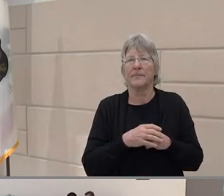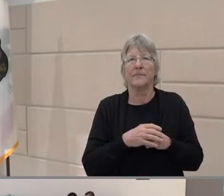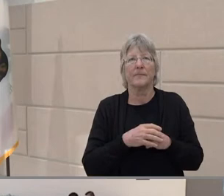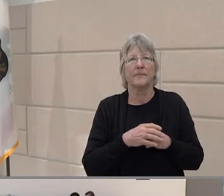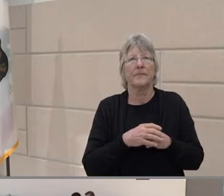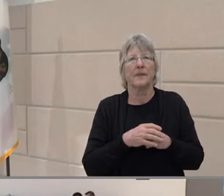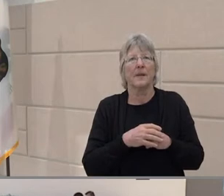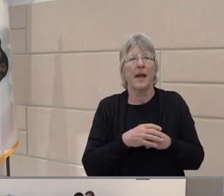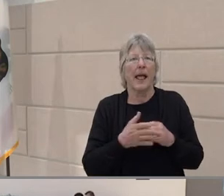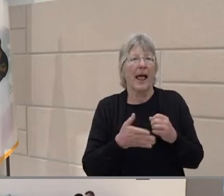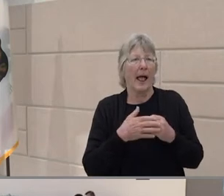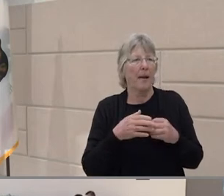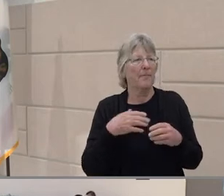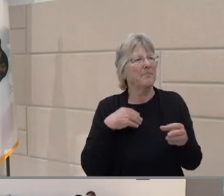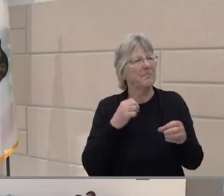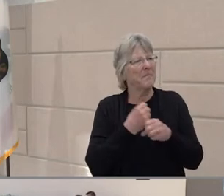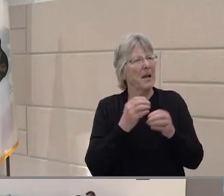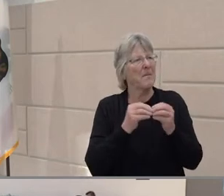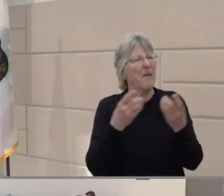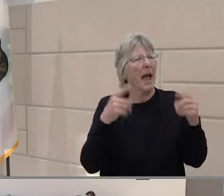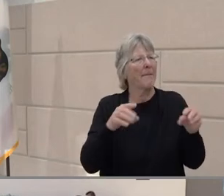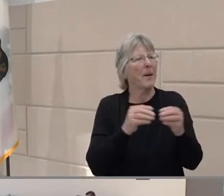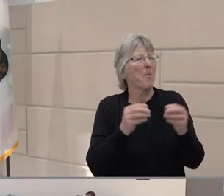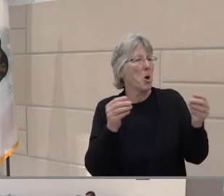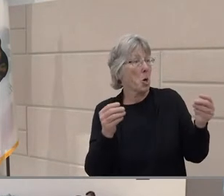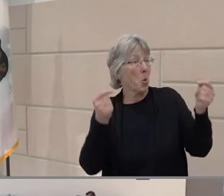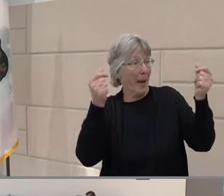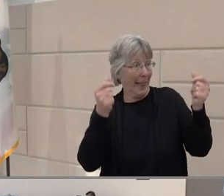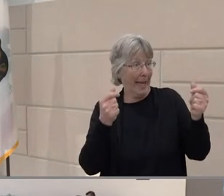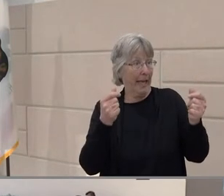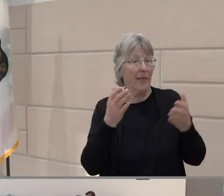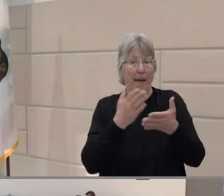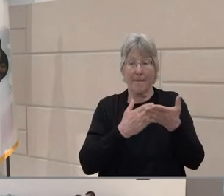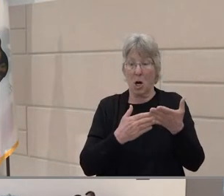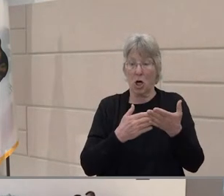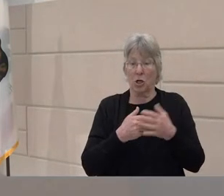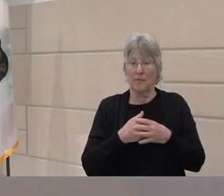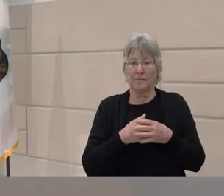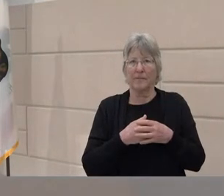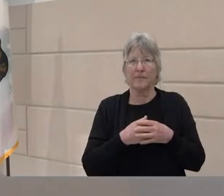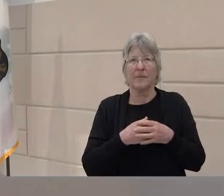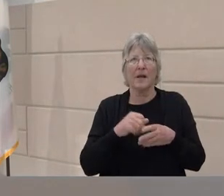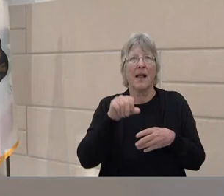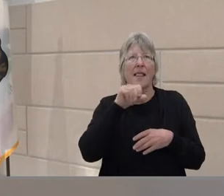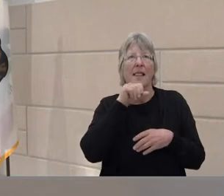អលនឹងលោកចង់ឲ្យជជែកអំពីការធ្វើឲ្យបានលឿនរហ័ស